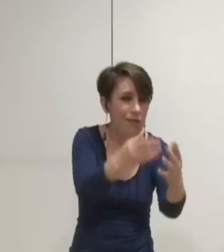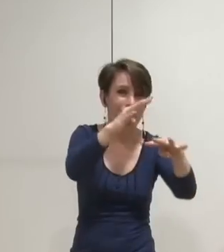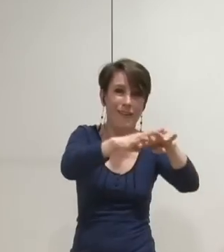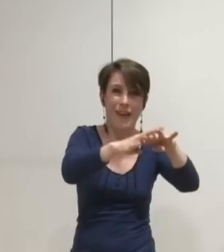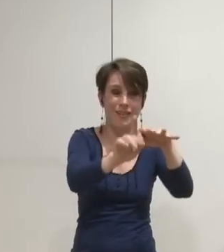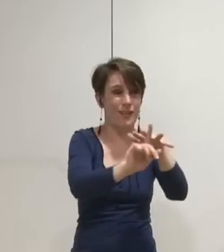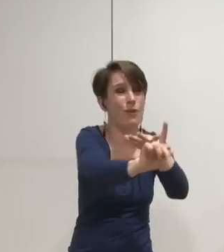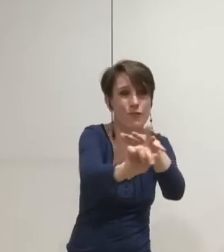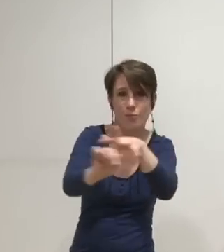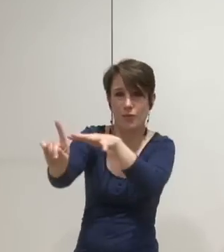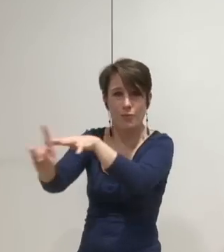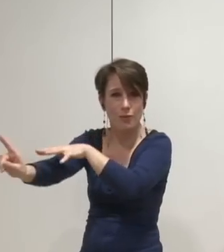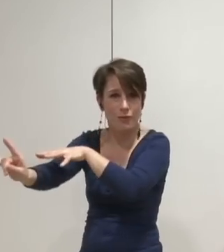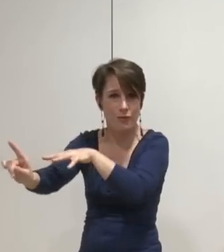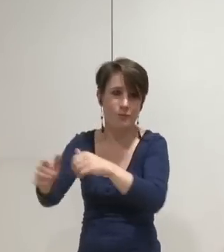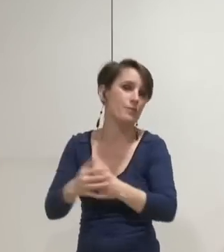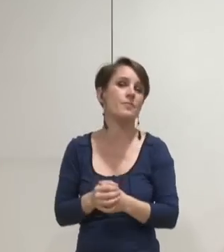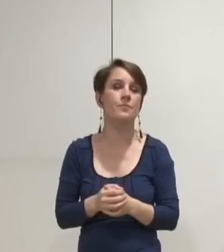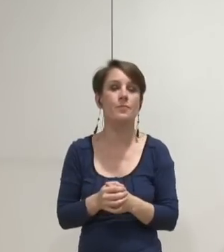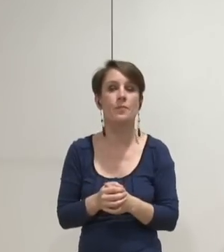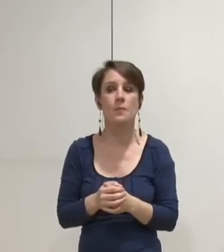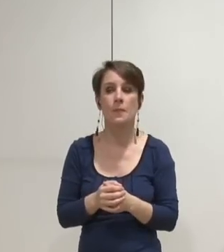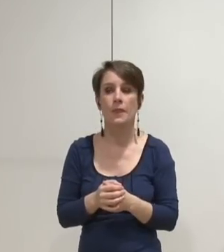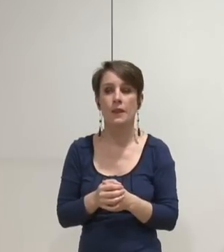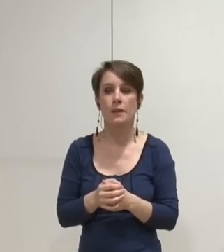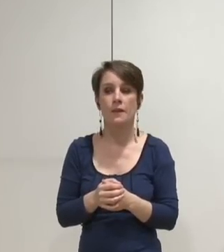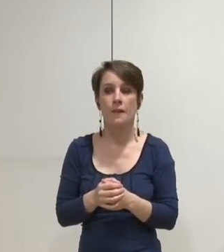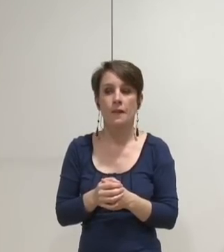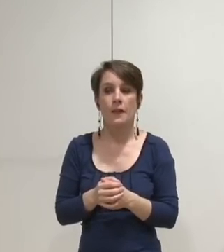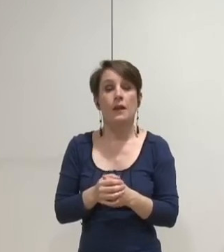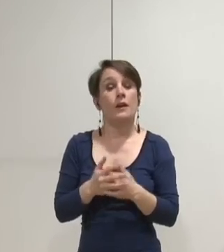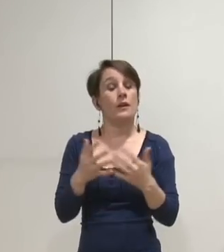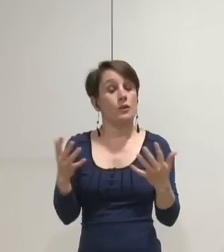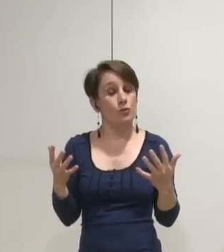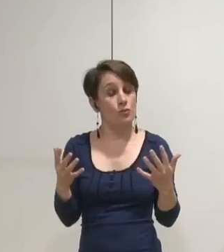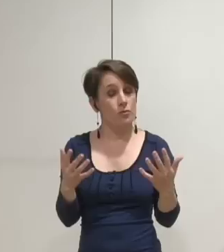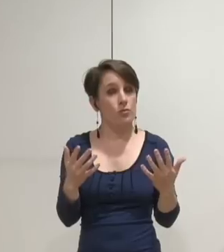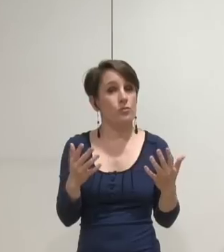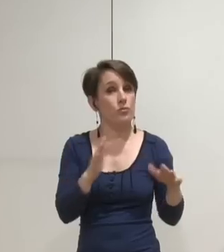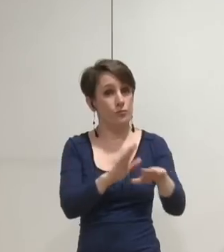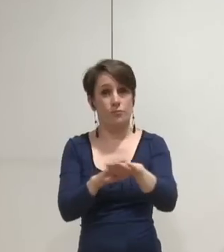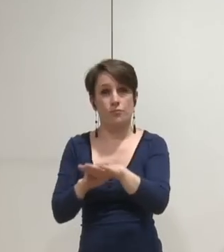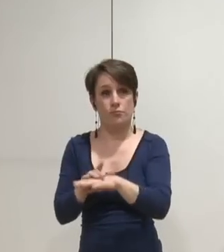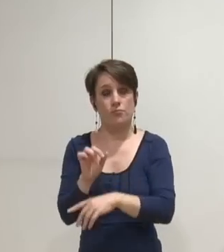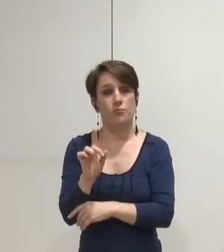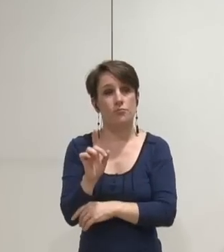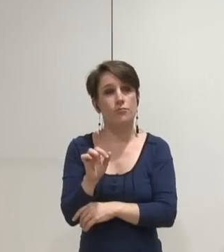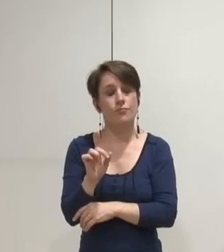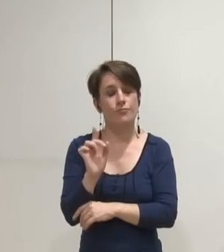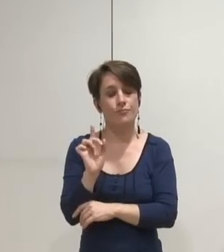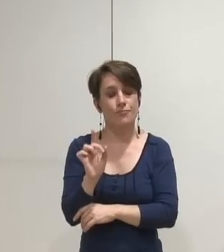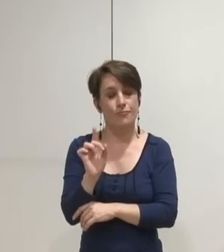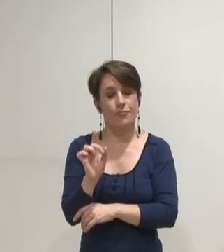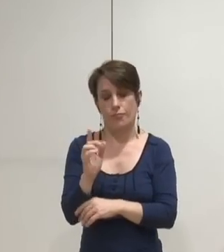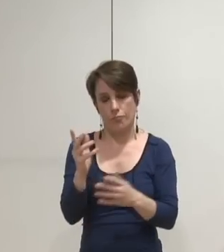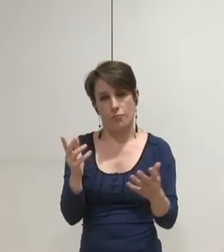rapport aux autres quartiers de la même agglomération il faut préciser d'abord que ce